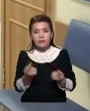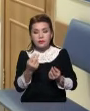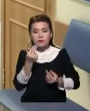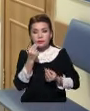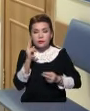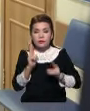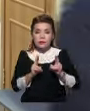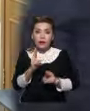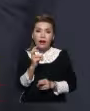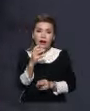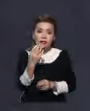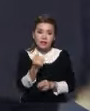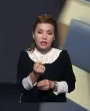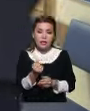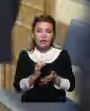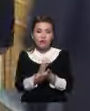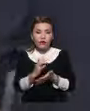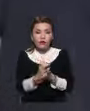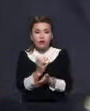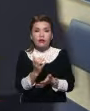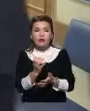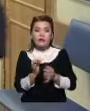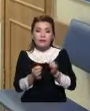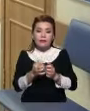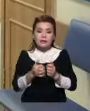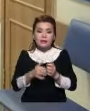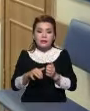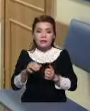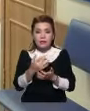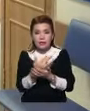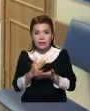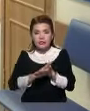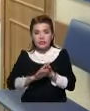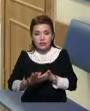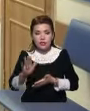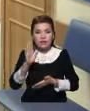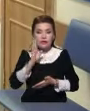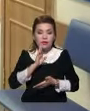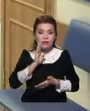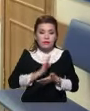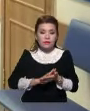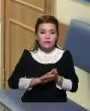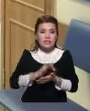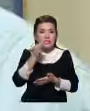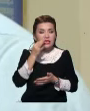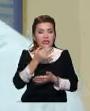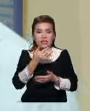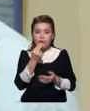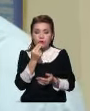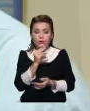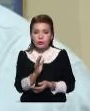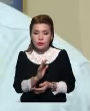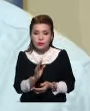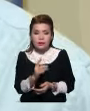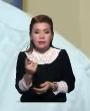каши, творог такой нежирный, каши кушаю, все чисто на воде, сладкое вообще не ем. Самый первый